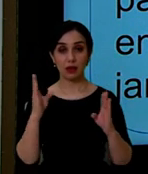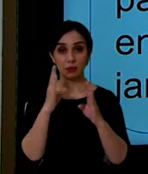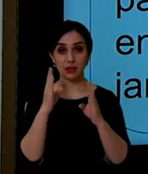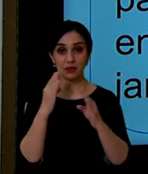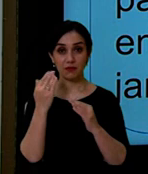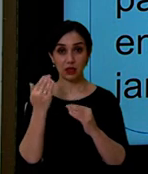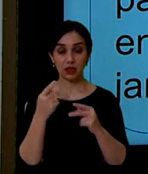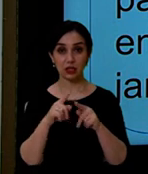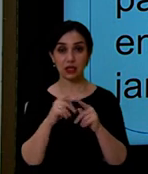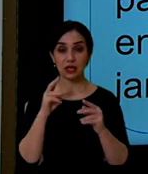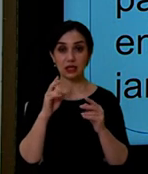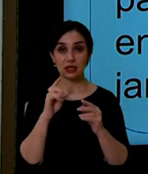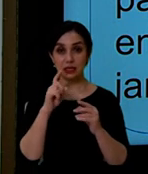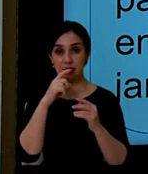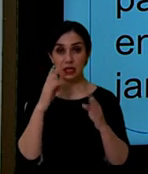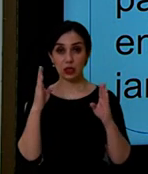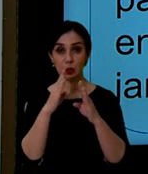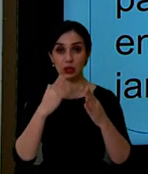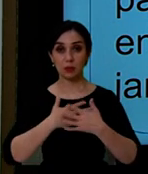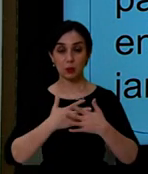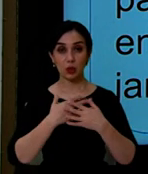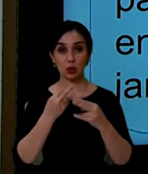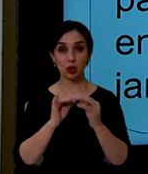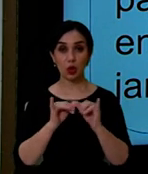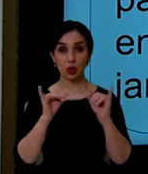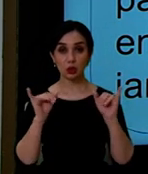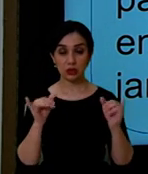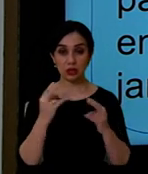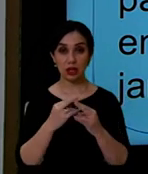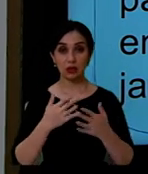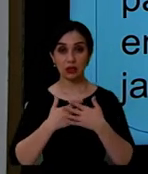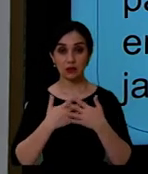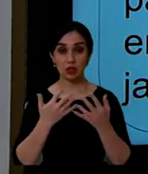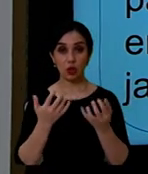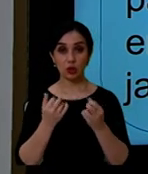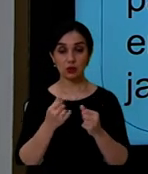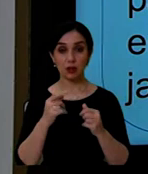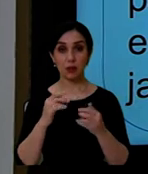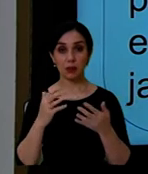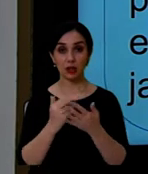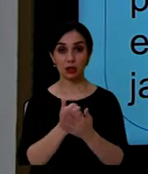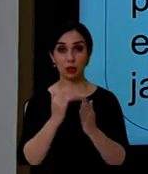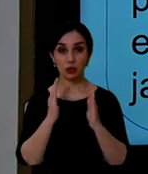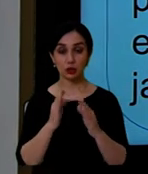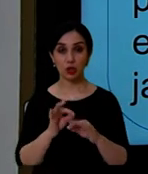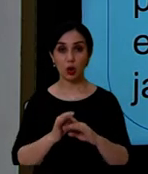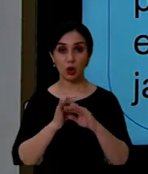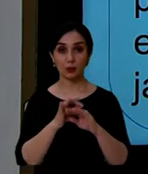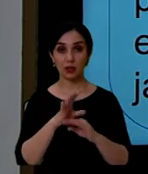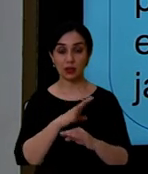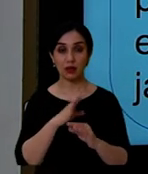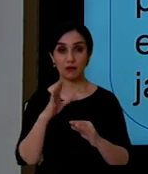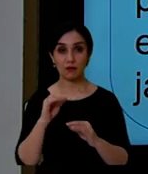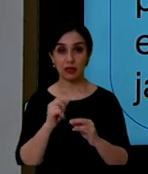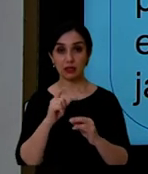Atmosferada kislorod miqdorining ortishi kislorod bilan nafas oluvchi organizmlarning paydo bo'lishiga olib keldi